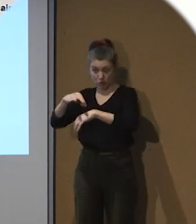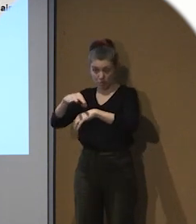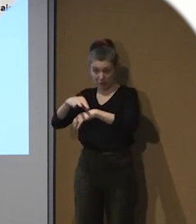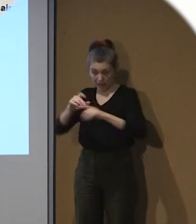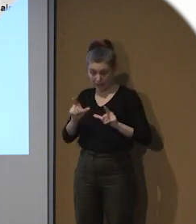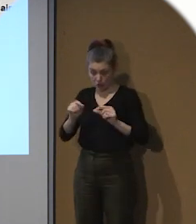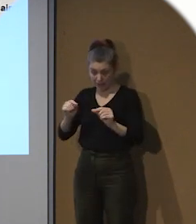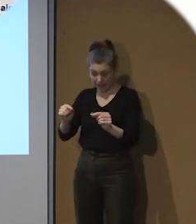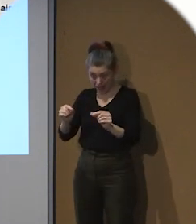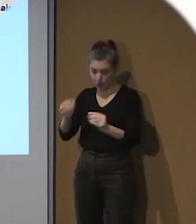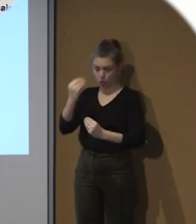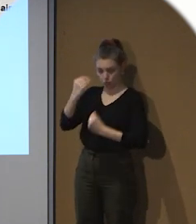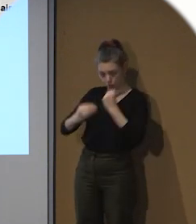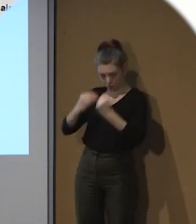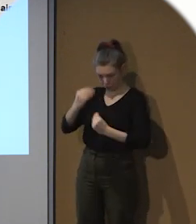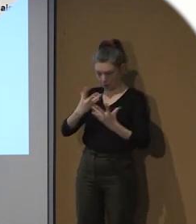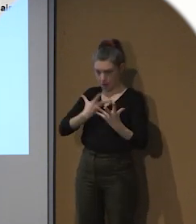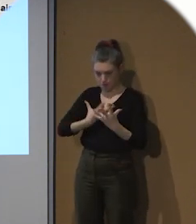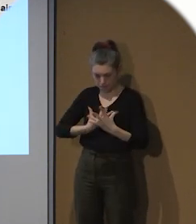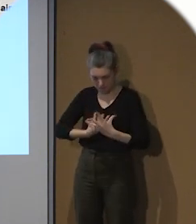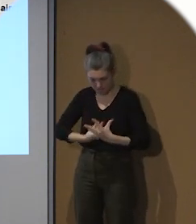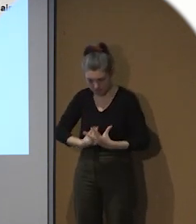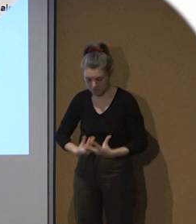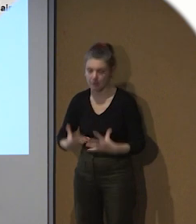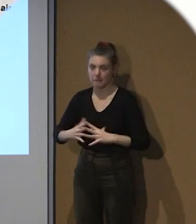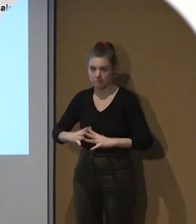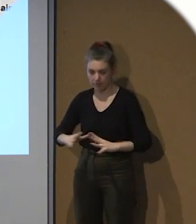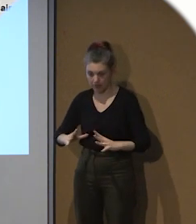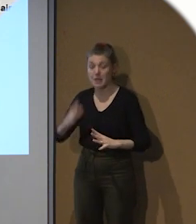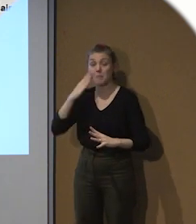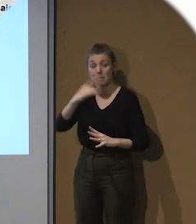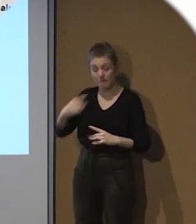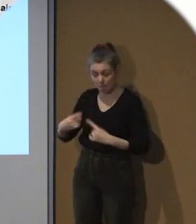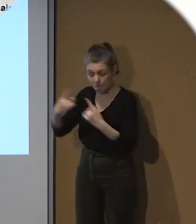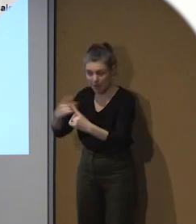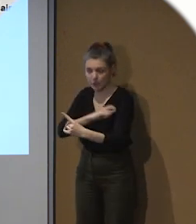rémission complète, le fait de poursuivre une activité physique régulière va